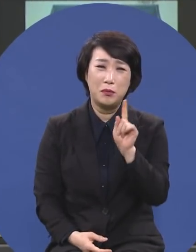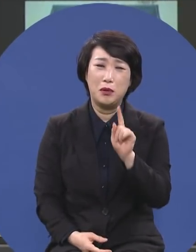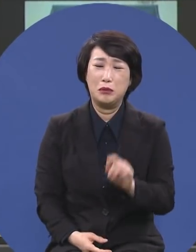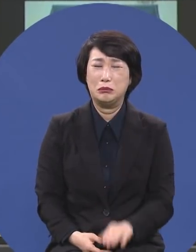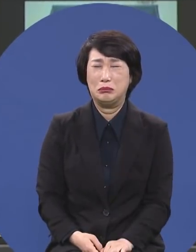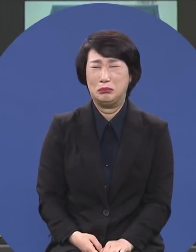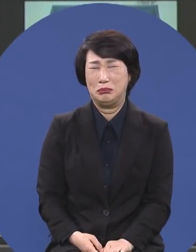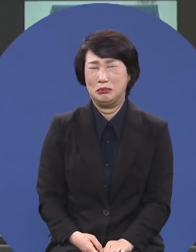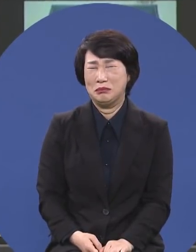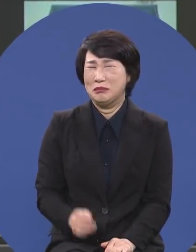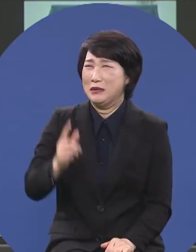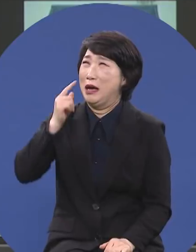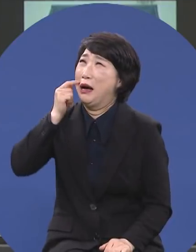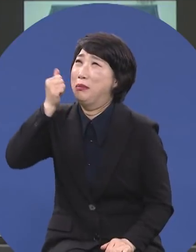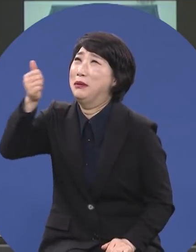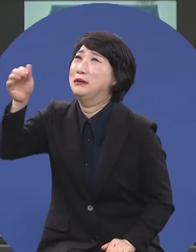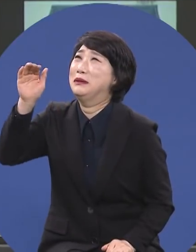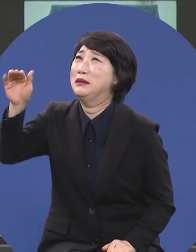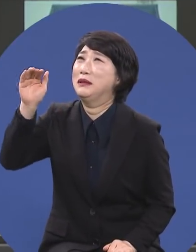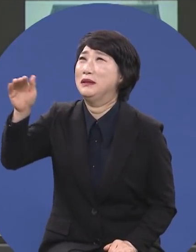아버지,